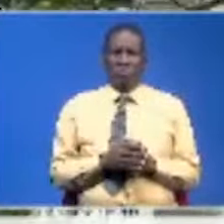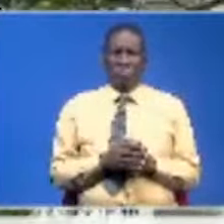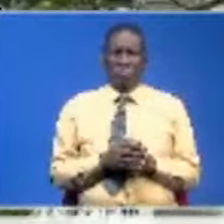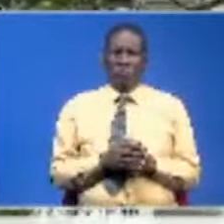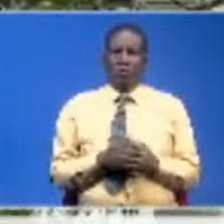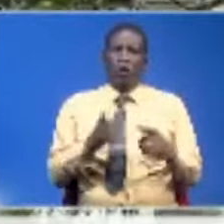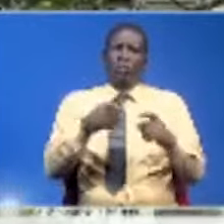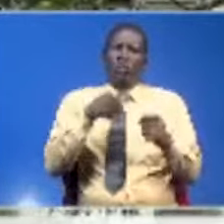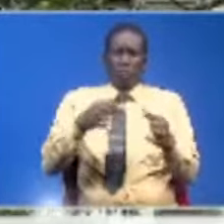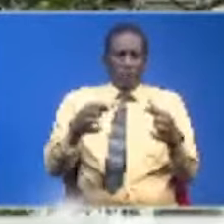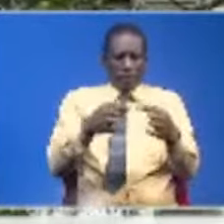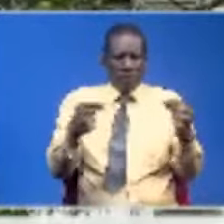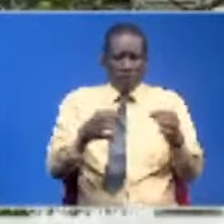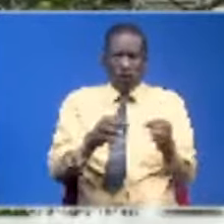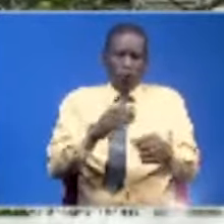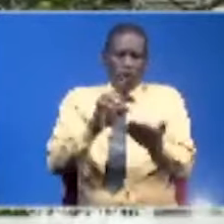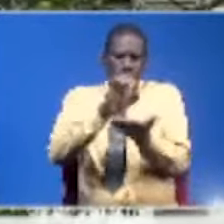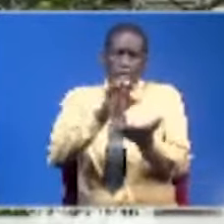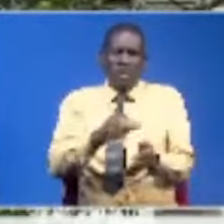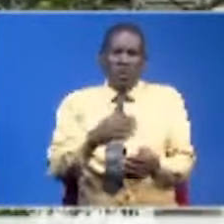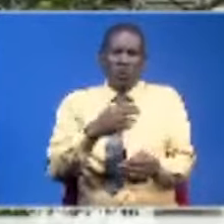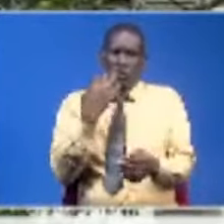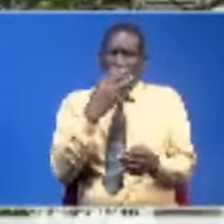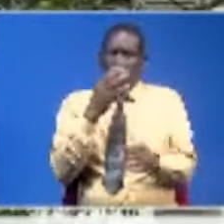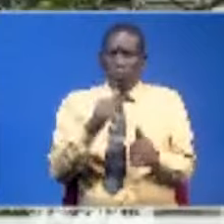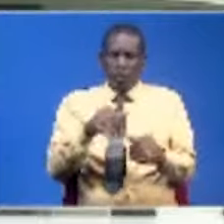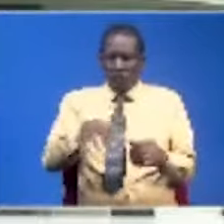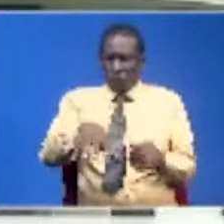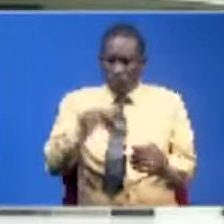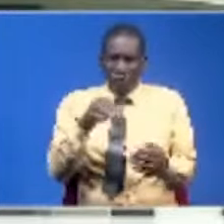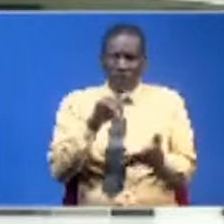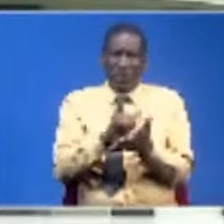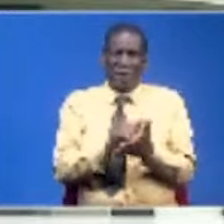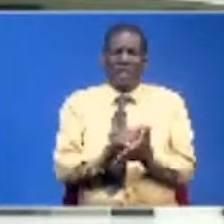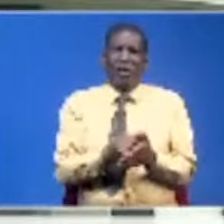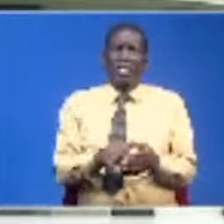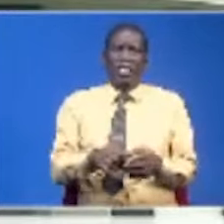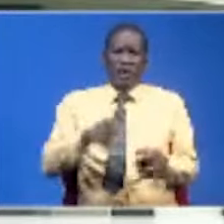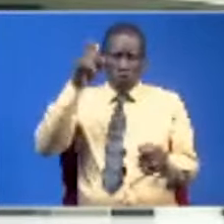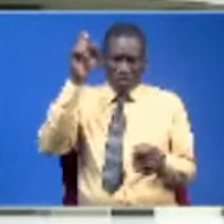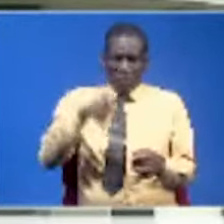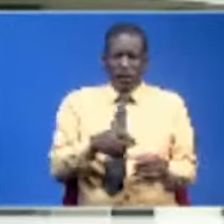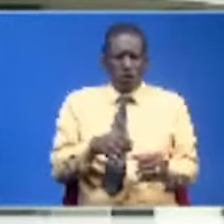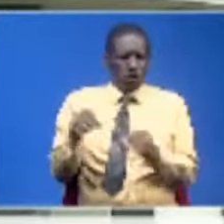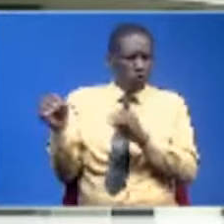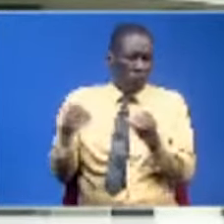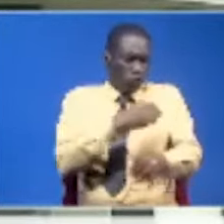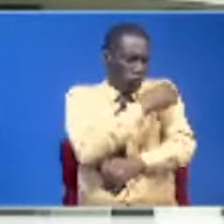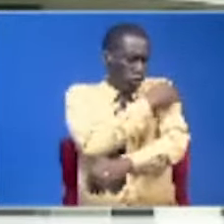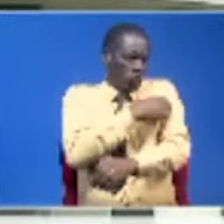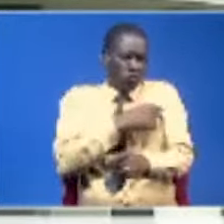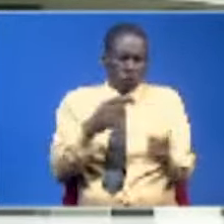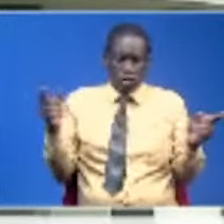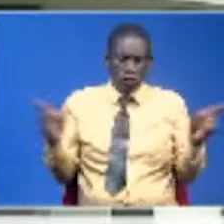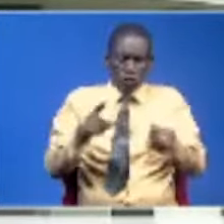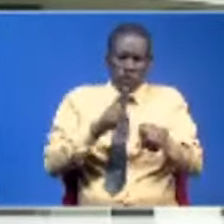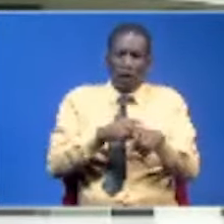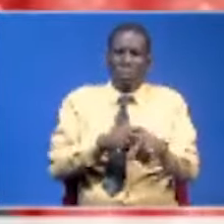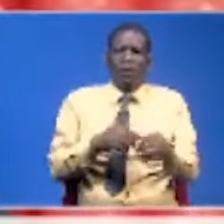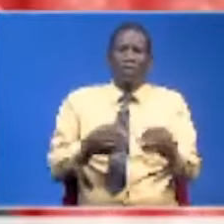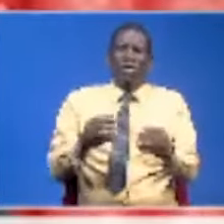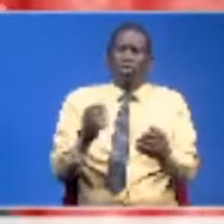Kutokana taarifa ya madaktari wake ambayo aliipata ni kwamba ilikuwa ni lazima angefikishwa katika hospitali ghafla Alhamisi wiki